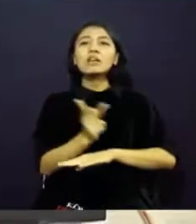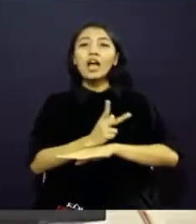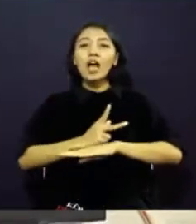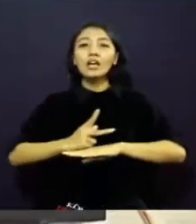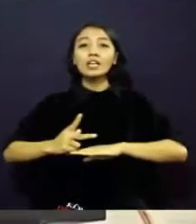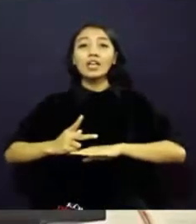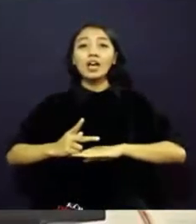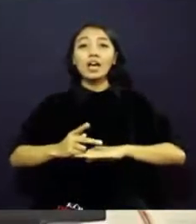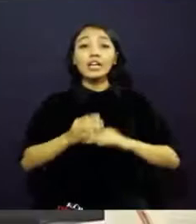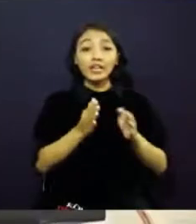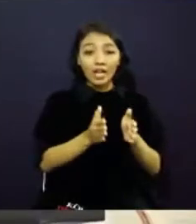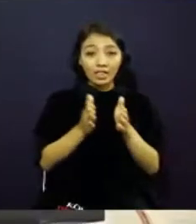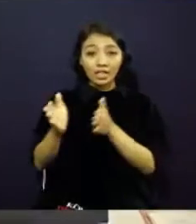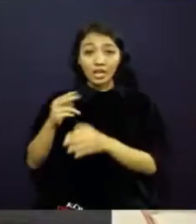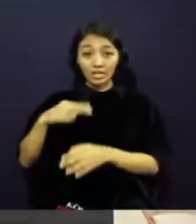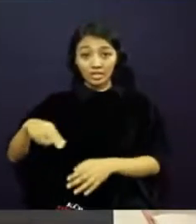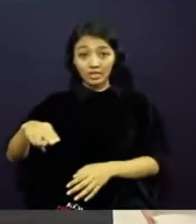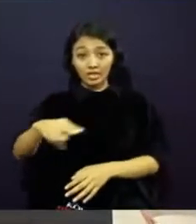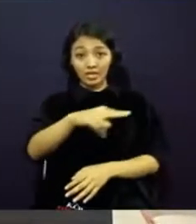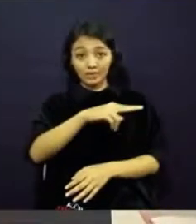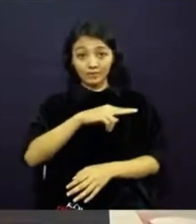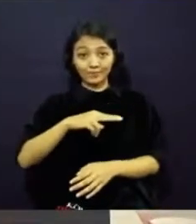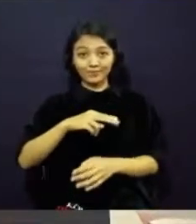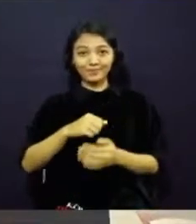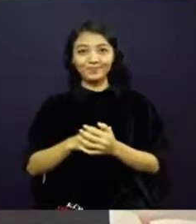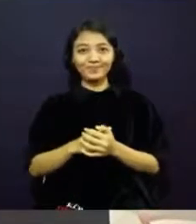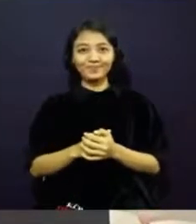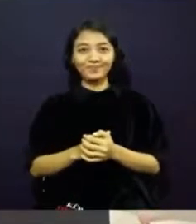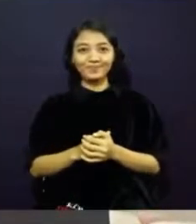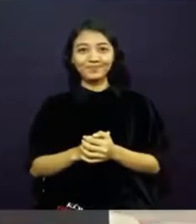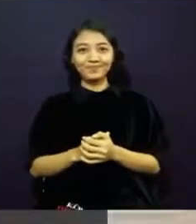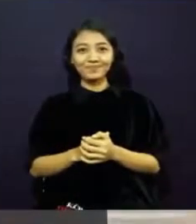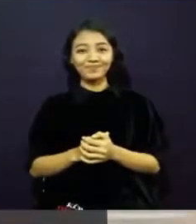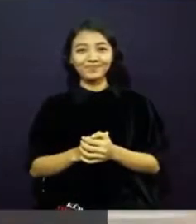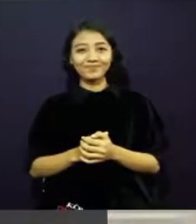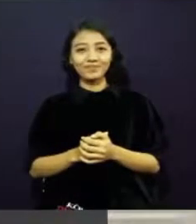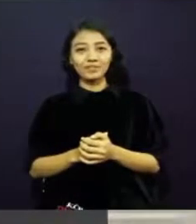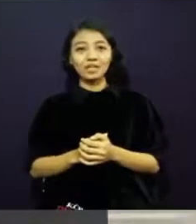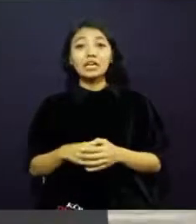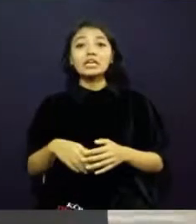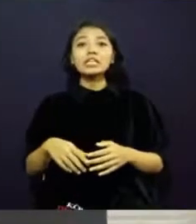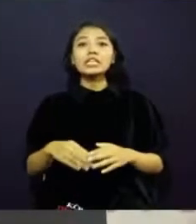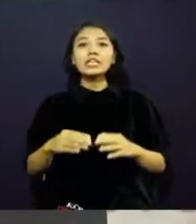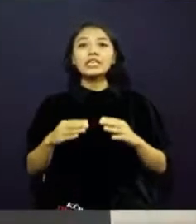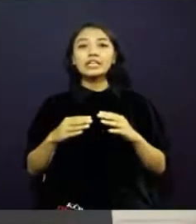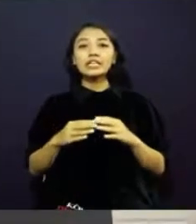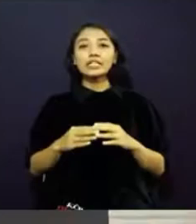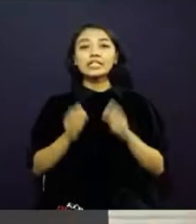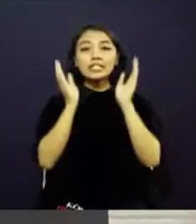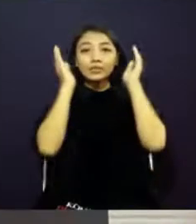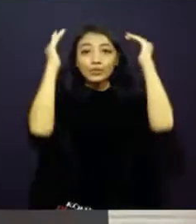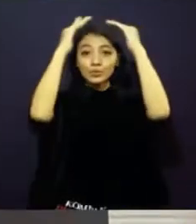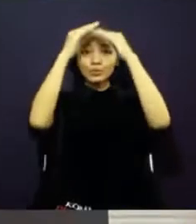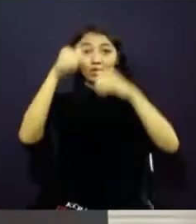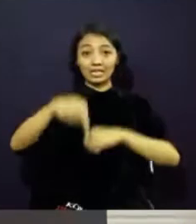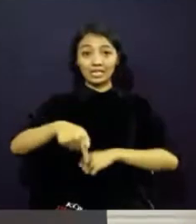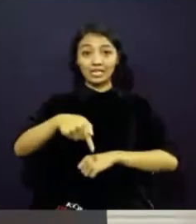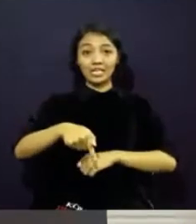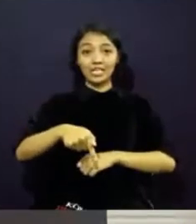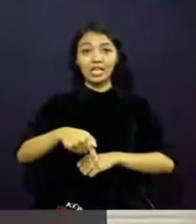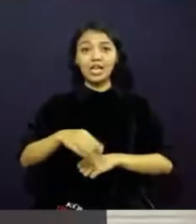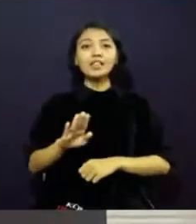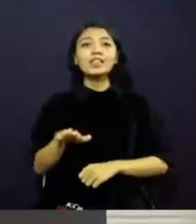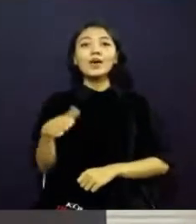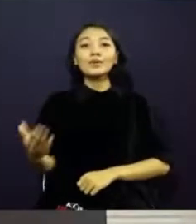kita sekalian di Keuskupan ini dalam tahun 2020